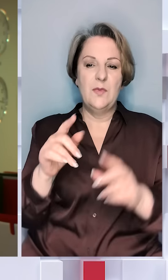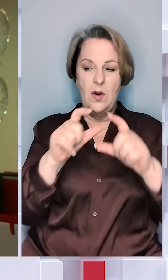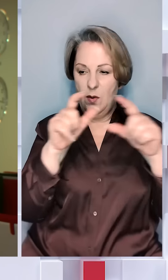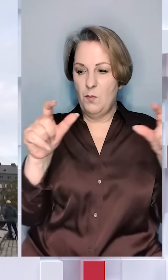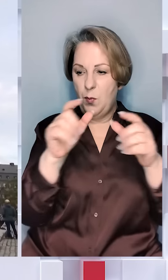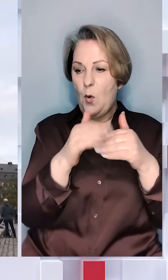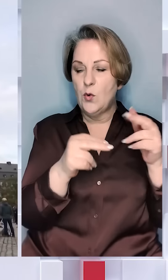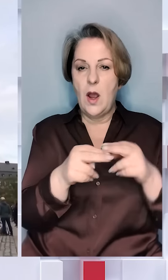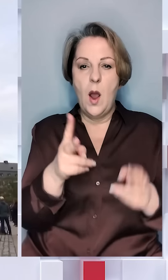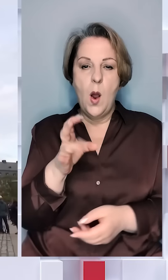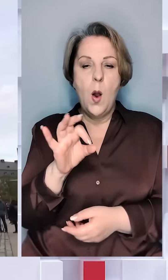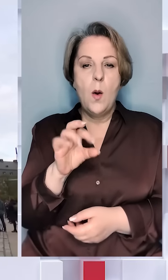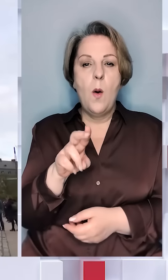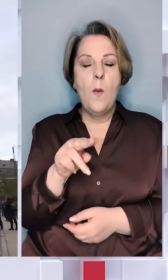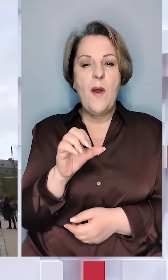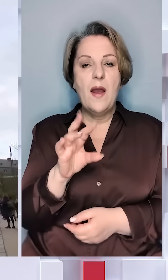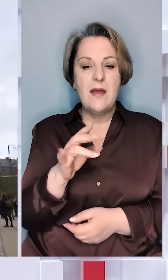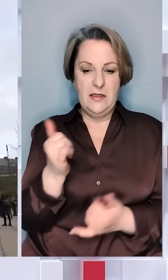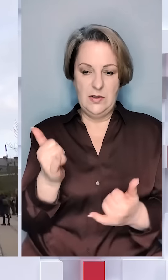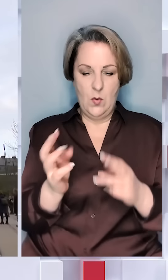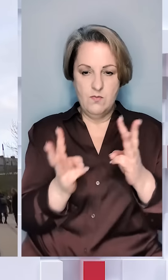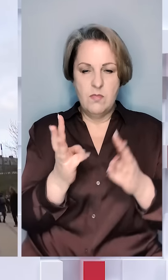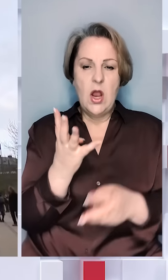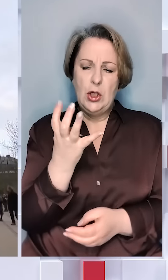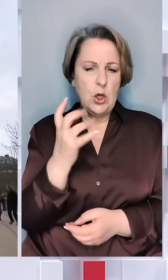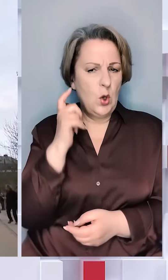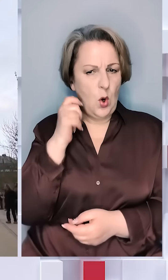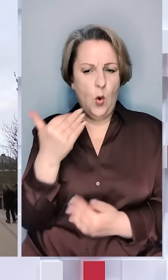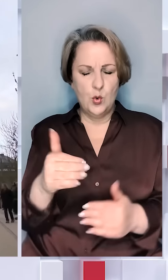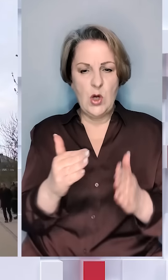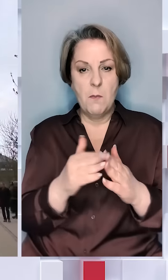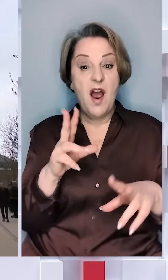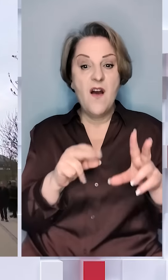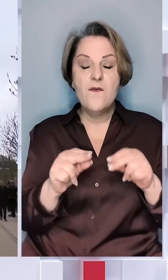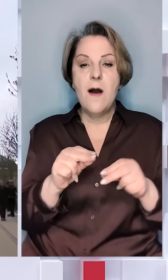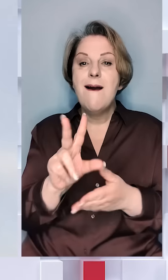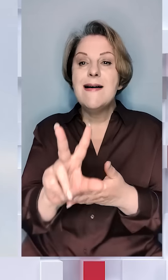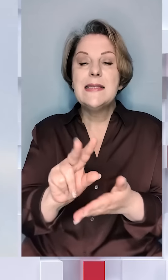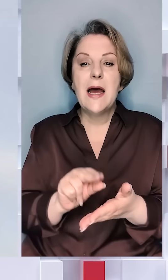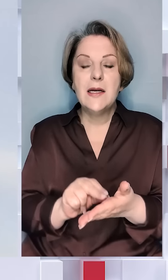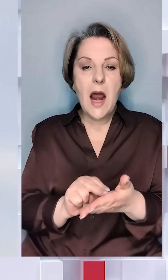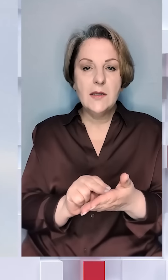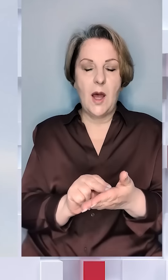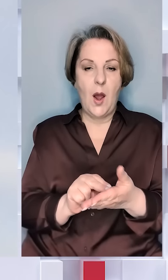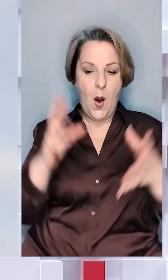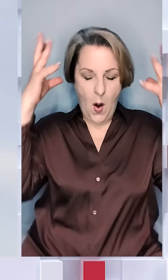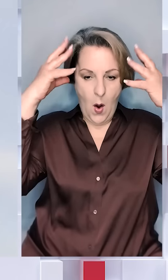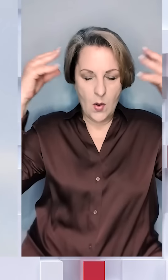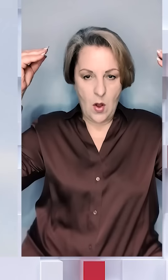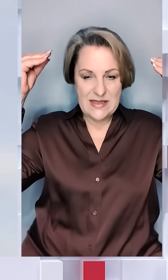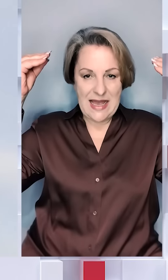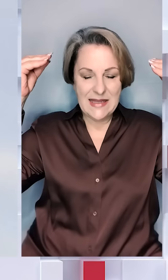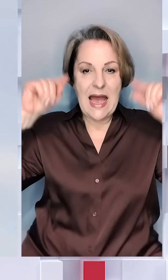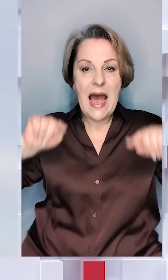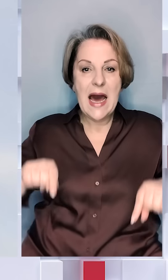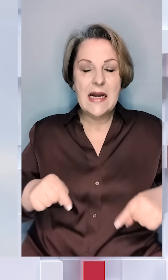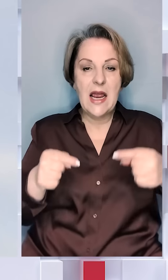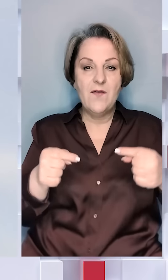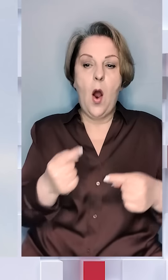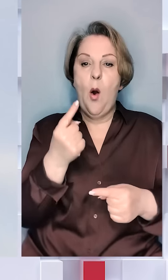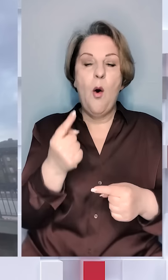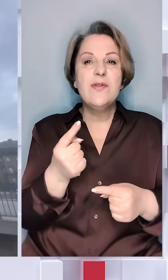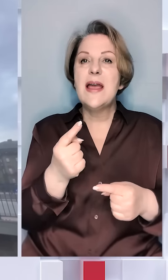будівель Копенгагена. Вона спалахнула сьогодні. Цій будівлі 400 років. Її вважають зразком голландського ренесансу у Данії та